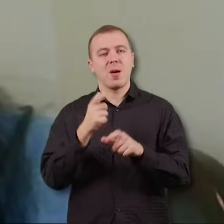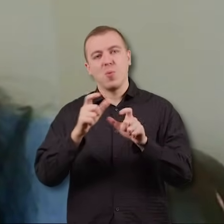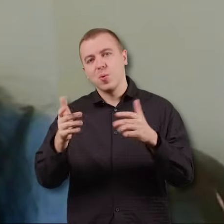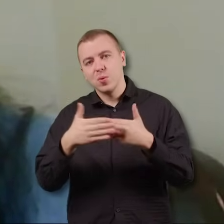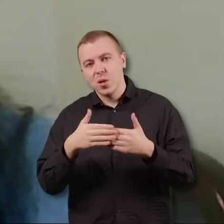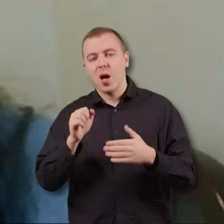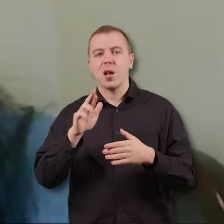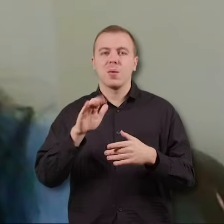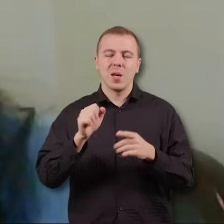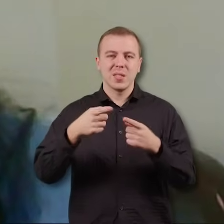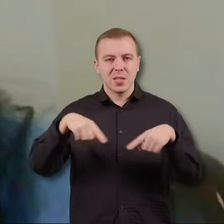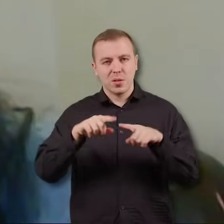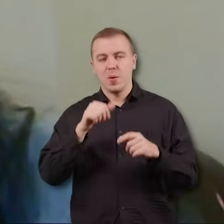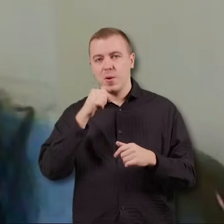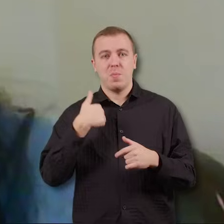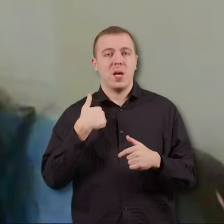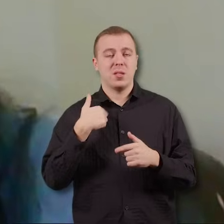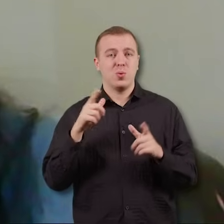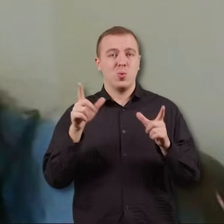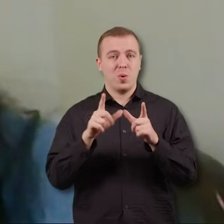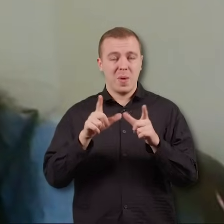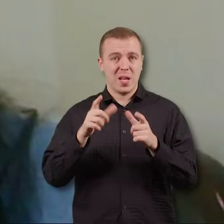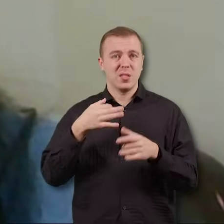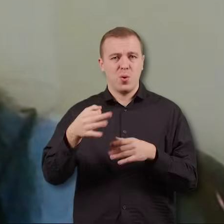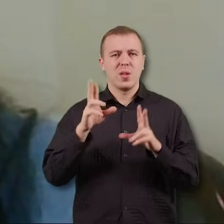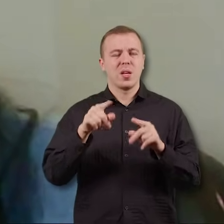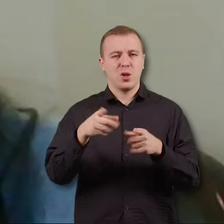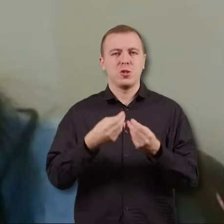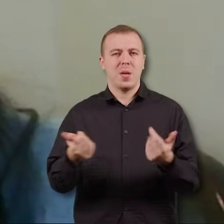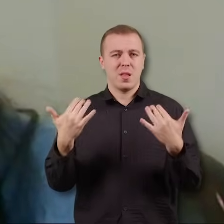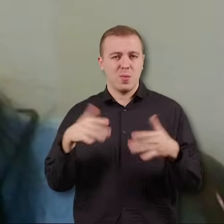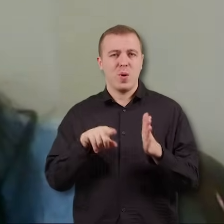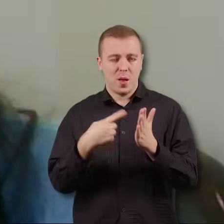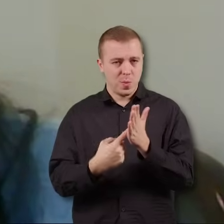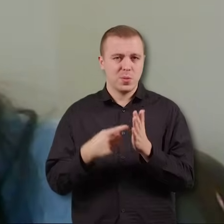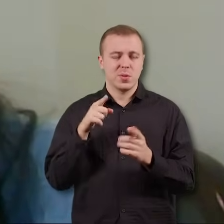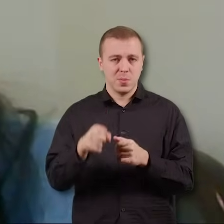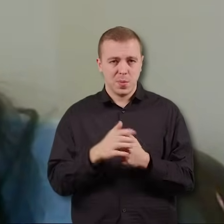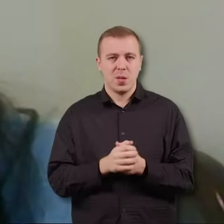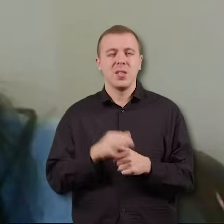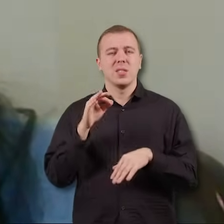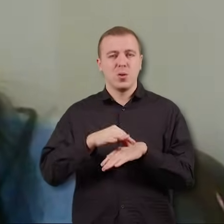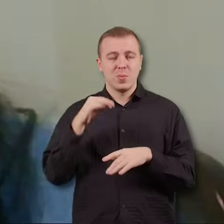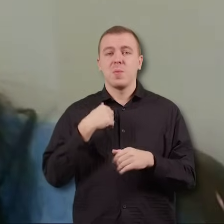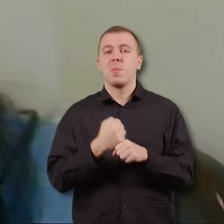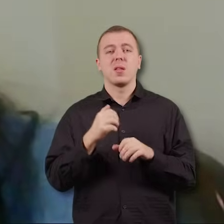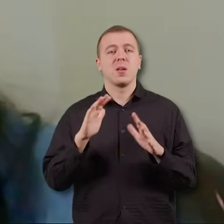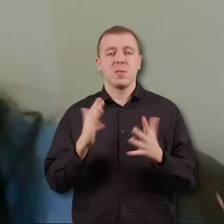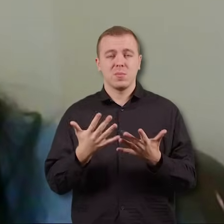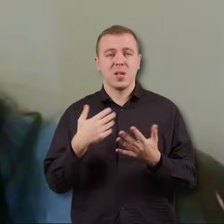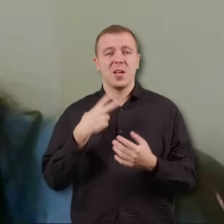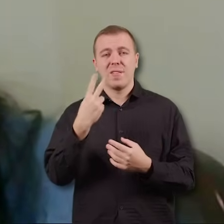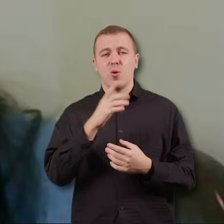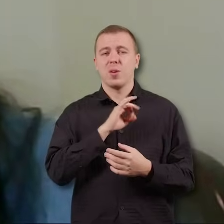arba padaryti jame skyrę. Mes, tarkim, Ukmergės rajone tikrai sprendėm šitą klausimą skausmingai, padarydami iš